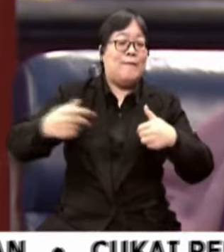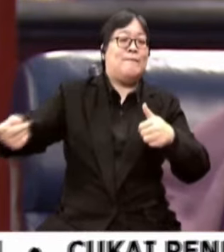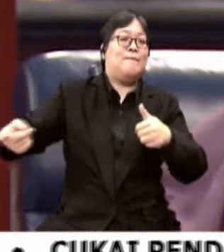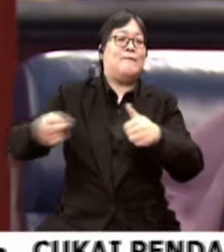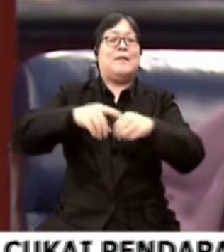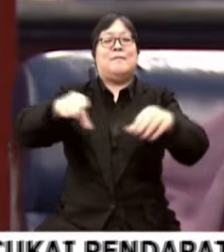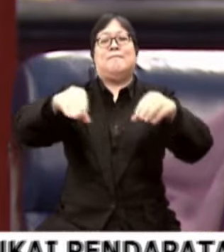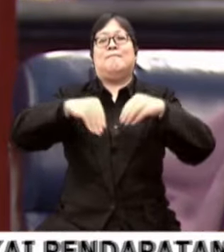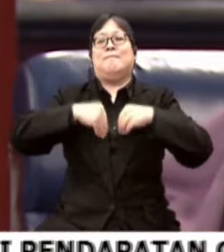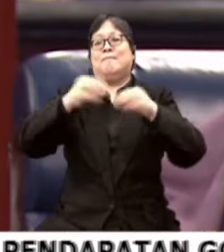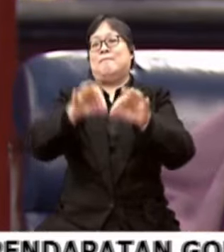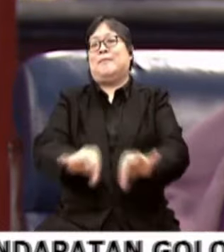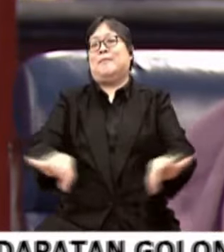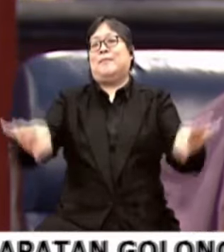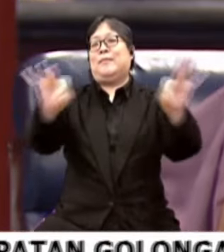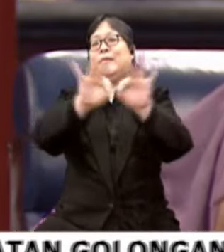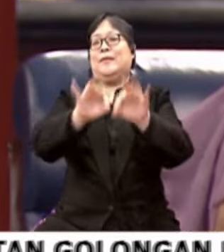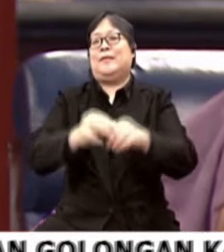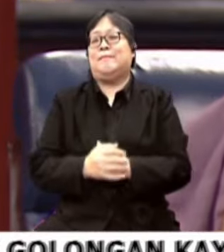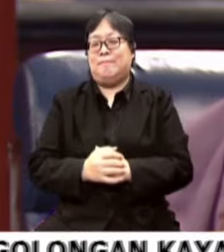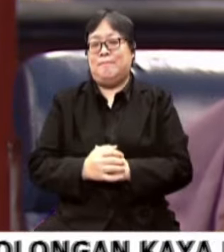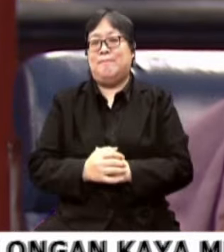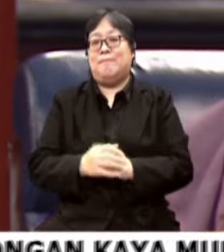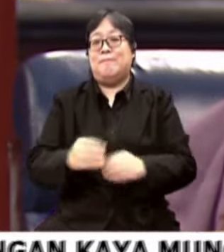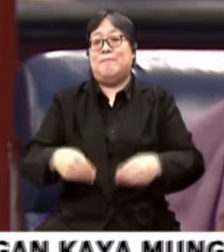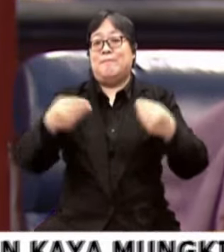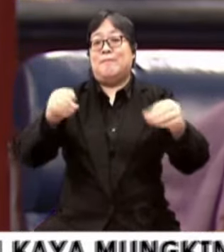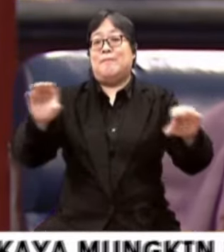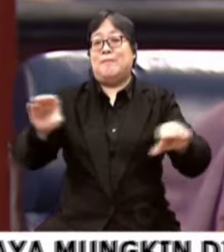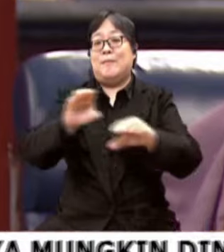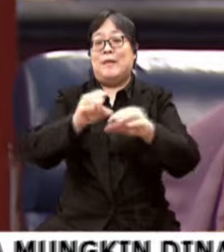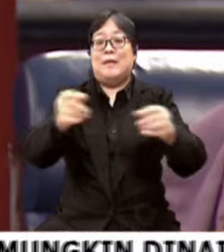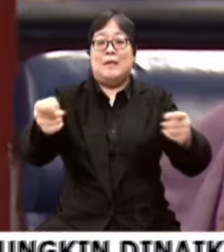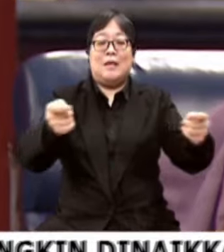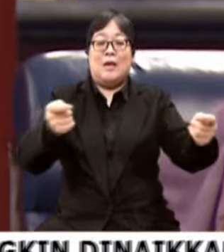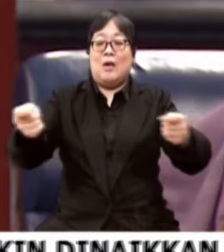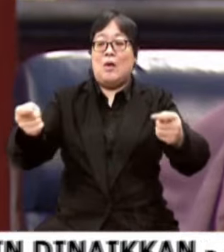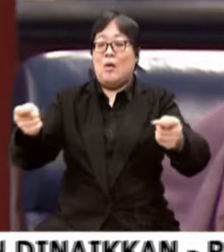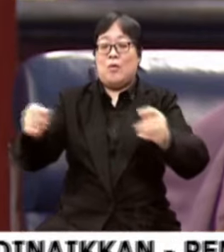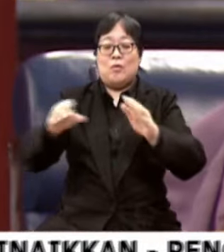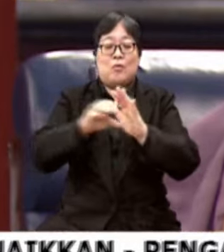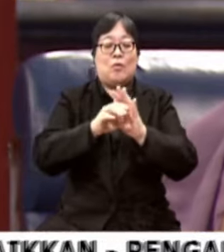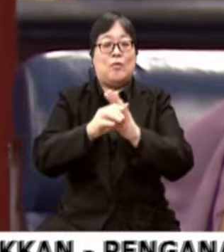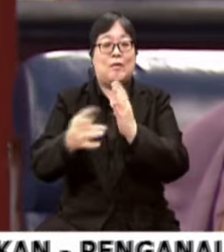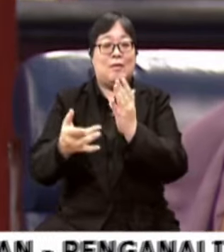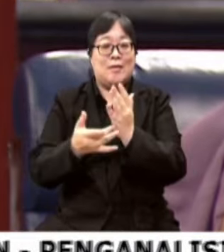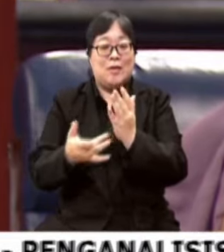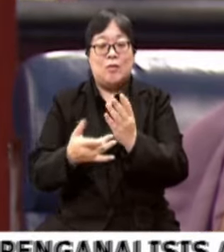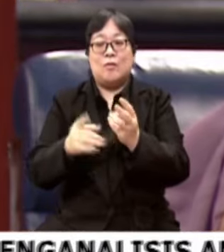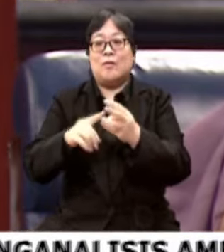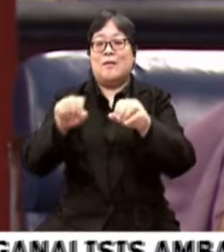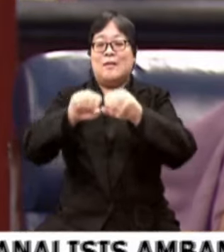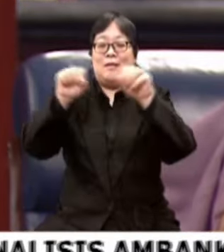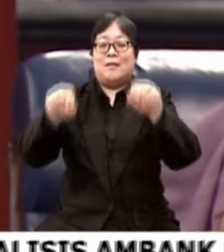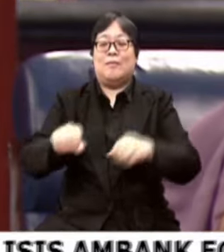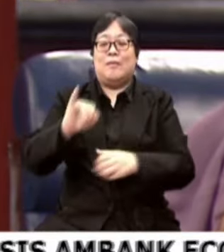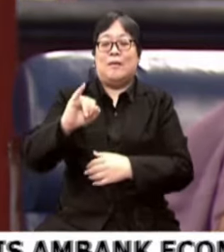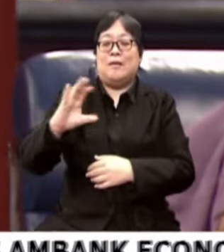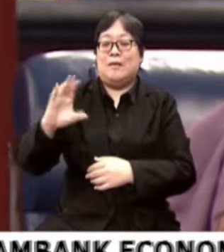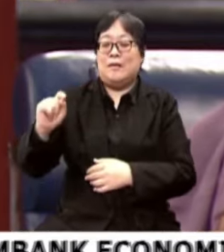subsidi yang paling utama mekanisme pemberian subsidi yang lebih terkawal seperti penggunaan teknologi dan sistem ICT